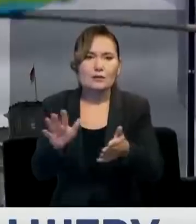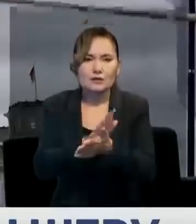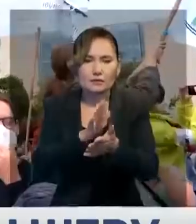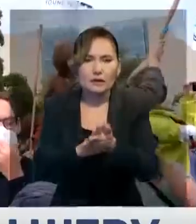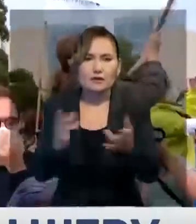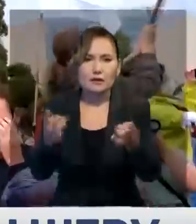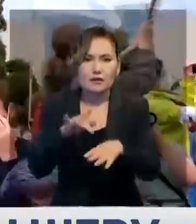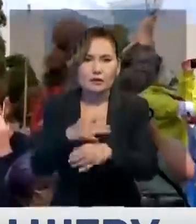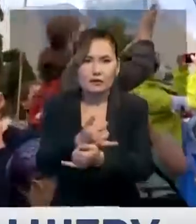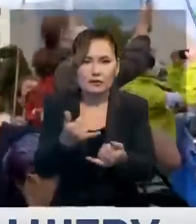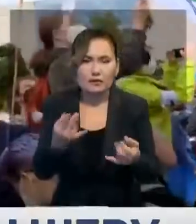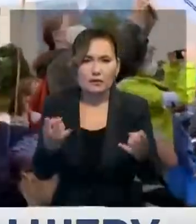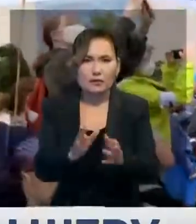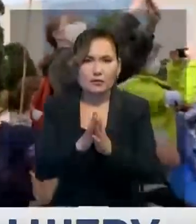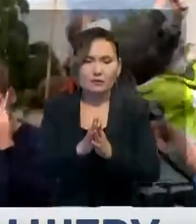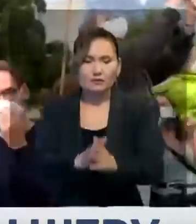дейді.